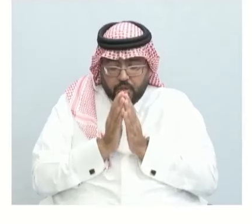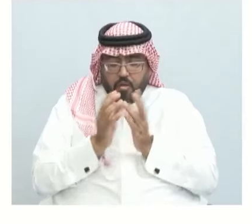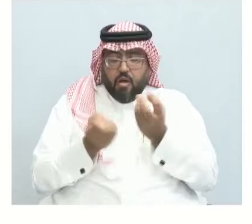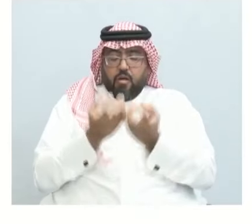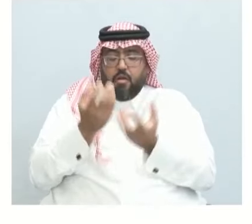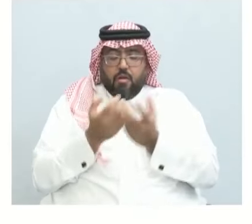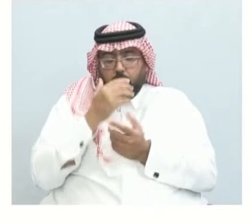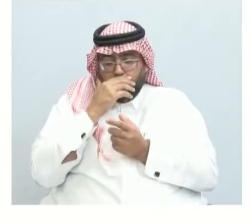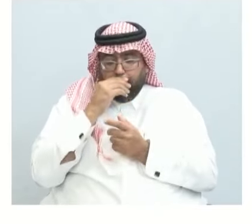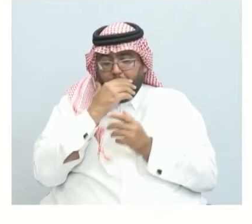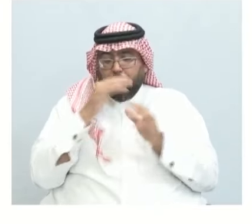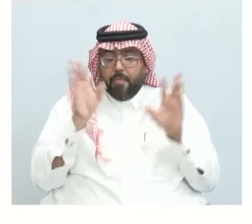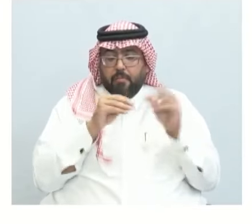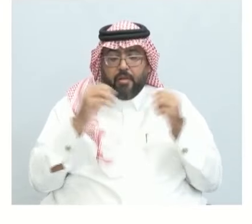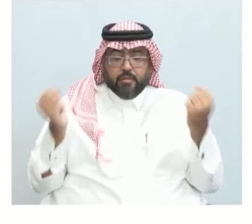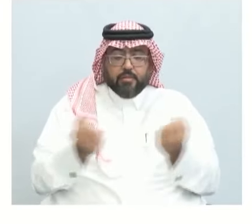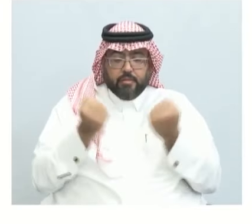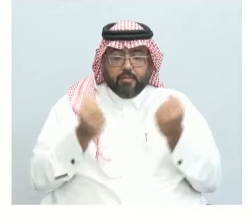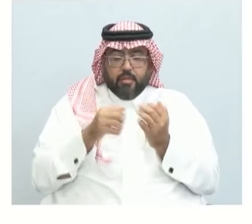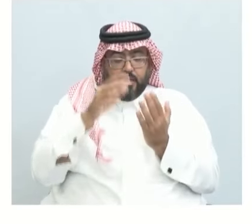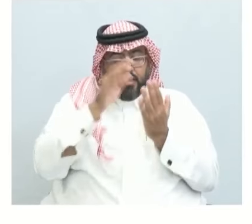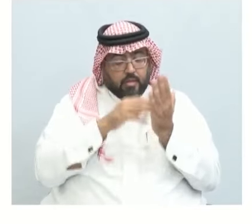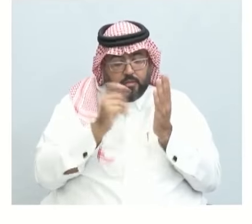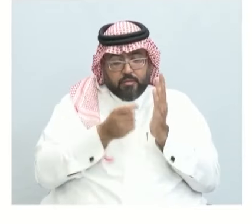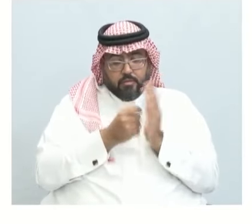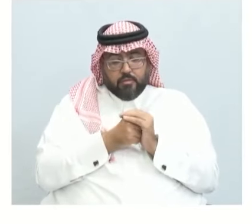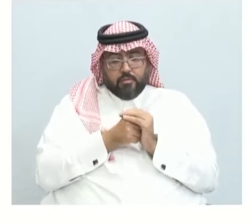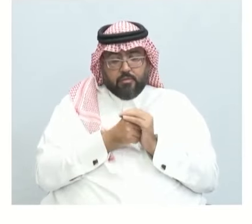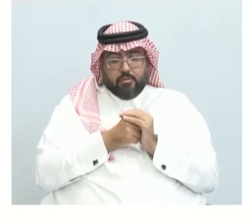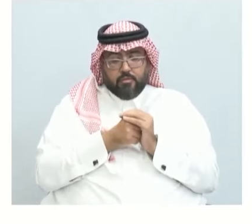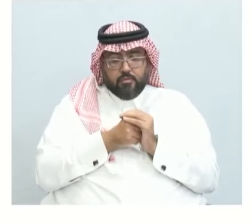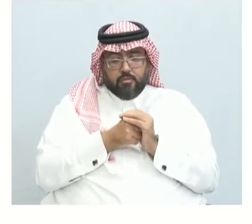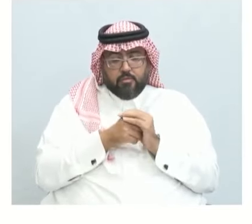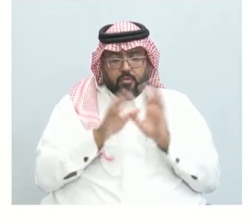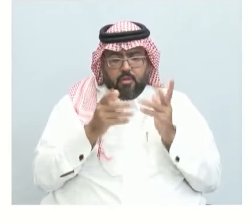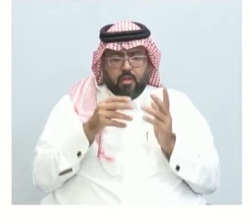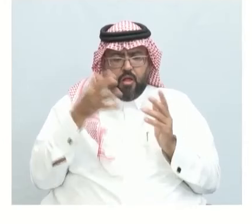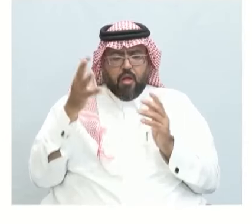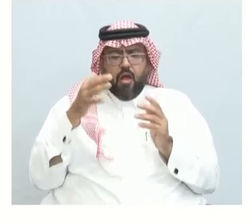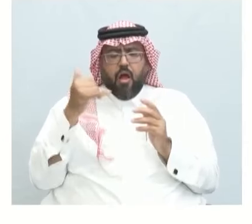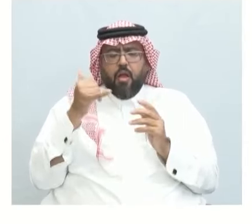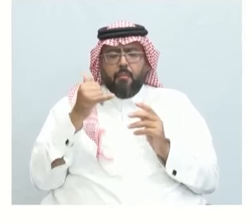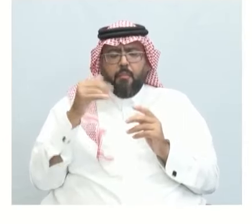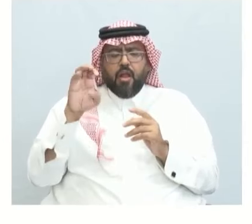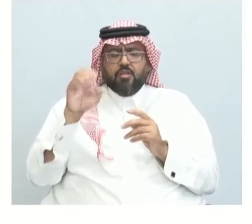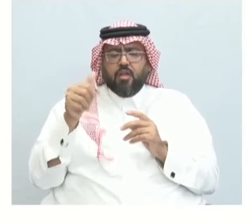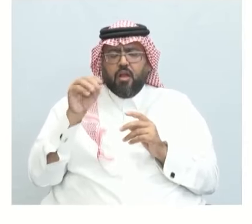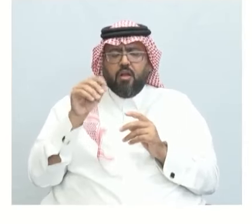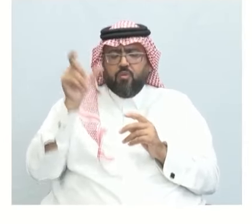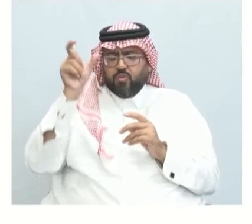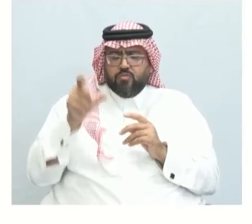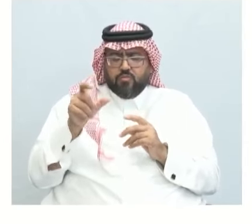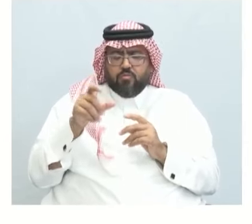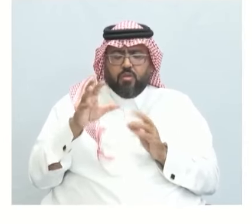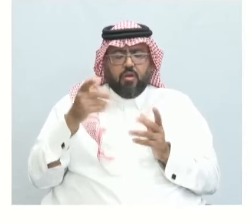النار بعض النشاطات هنا نشاط تلخيصي يمكنك ايضا تلخص يبالغ البعض في ذم عرب الجاهليه ووصفهم بالاوصاف